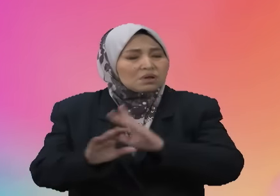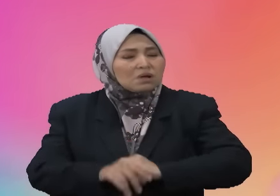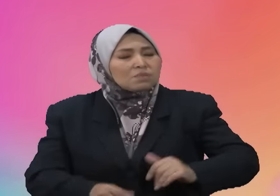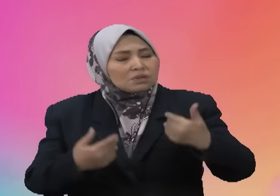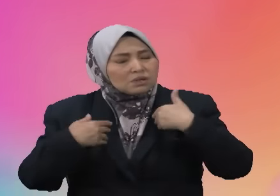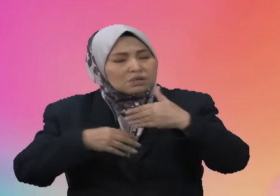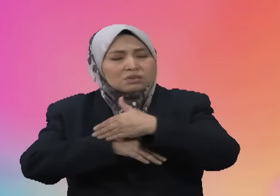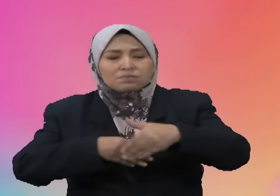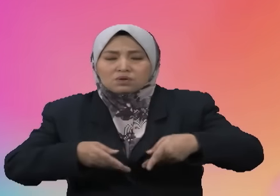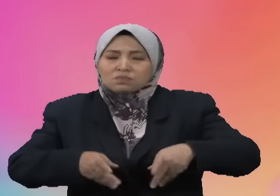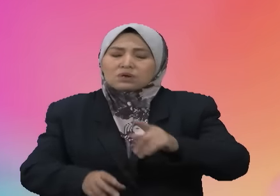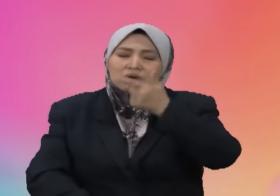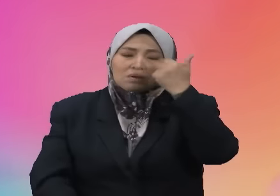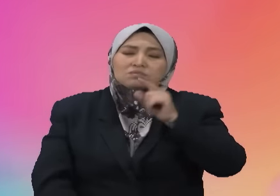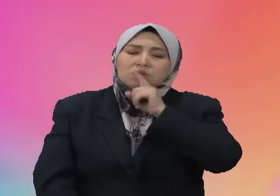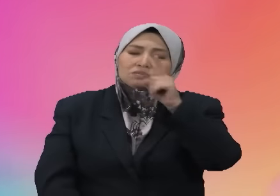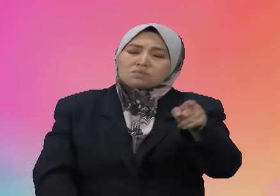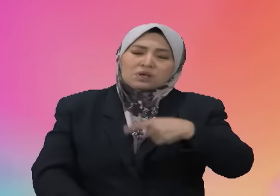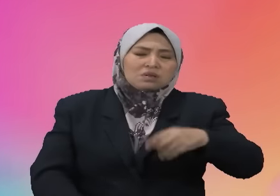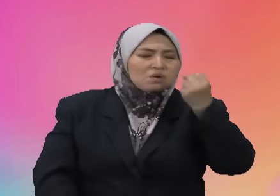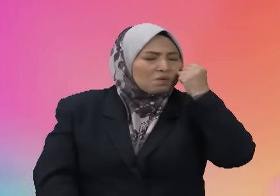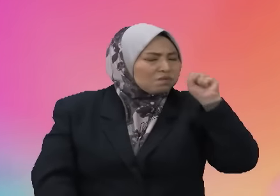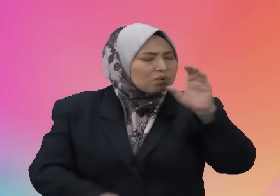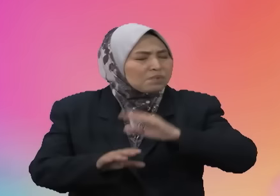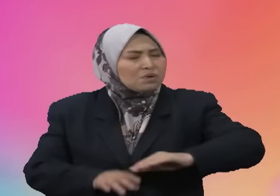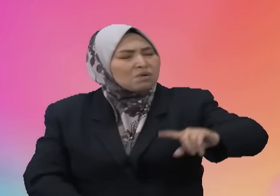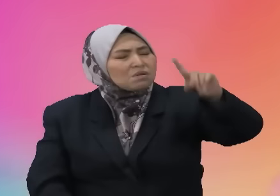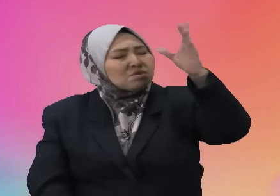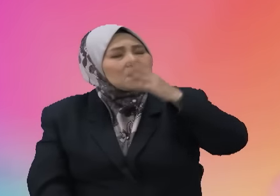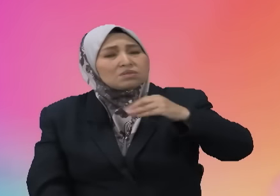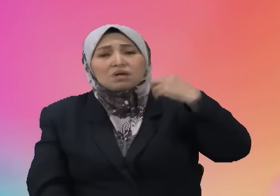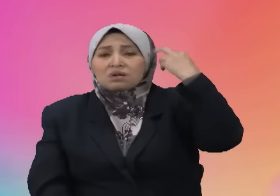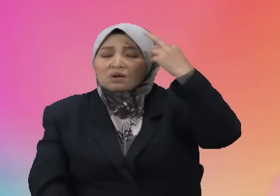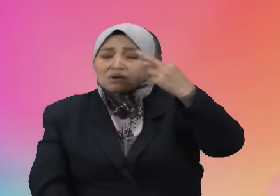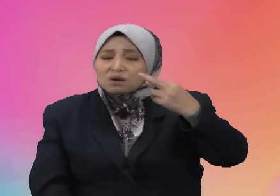innahum kafaru Billahi waasulihi